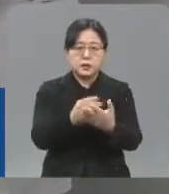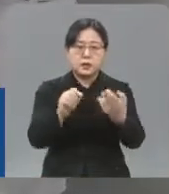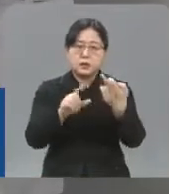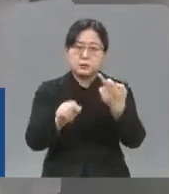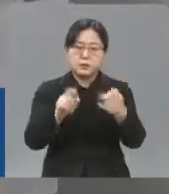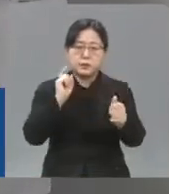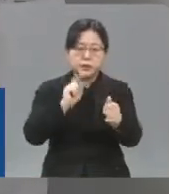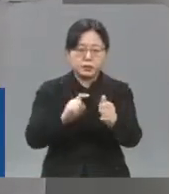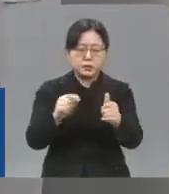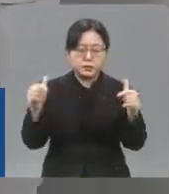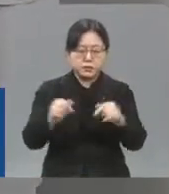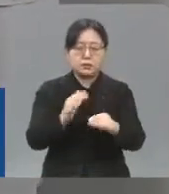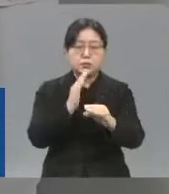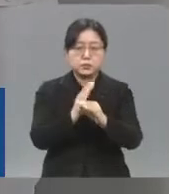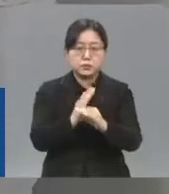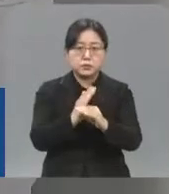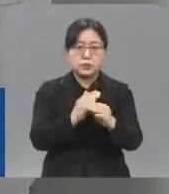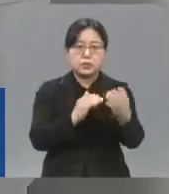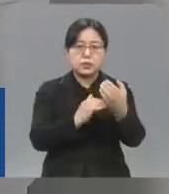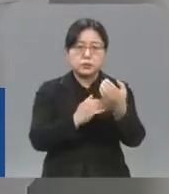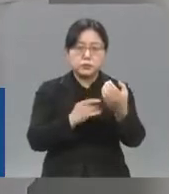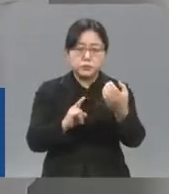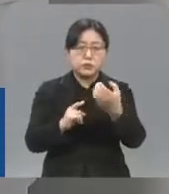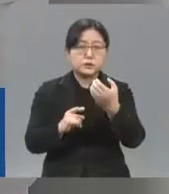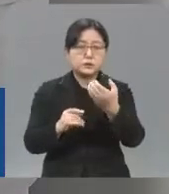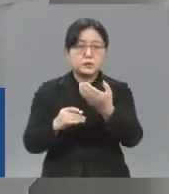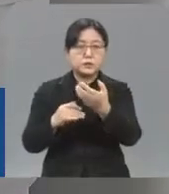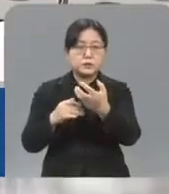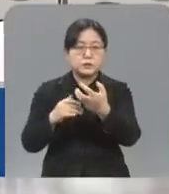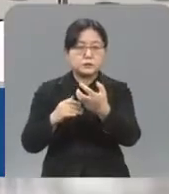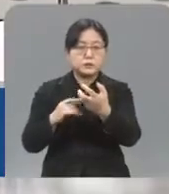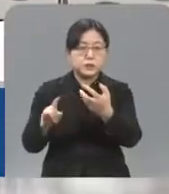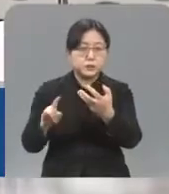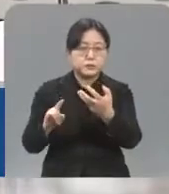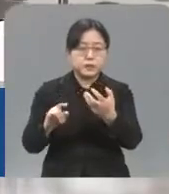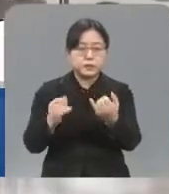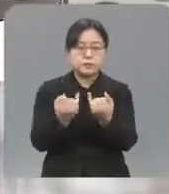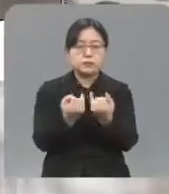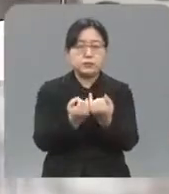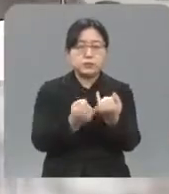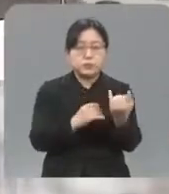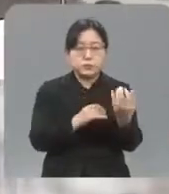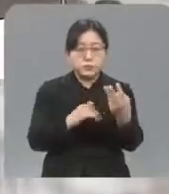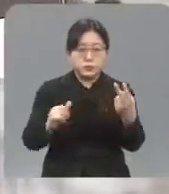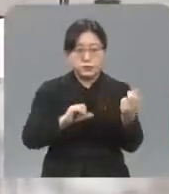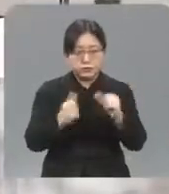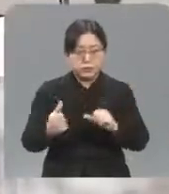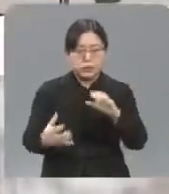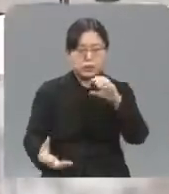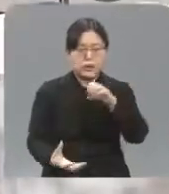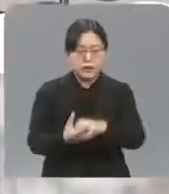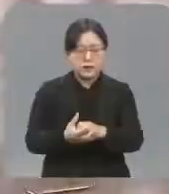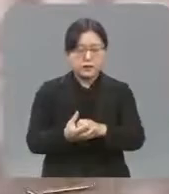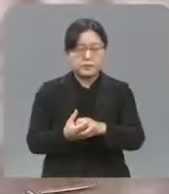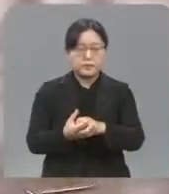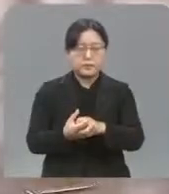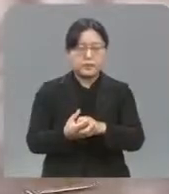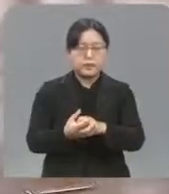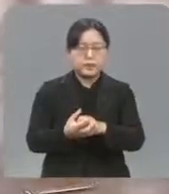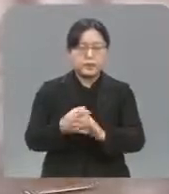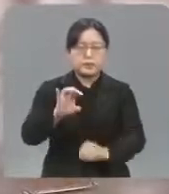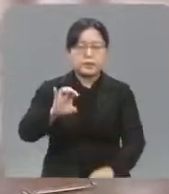지난달 확진돼 치료를 받던 90대와 80대 여성 2명이 숨지면서 광주 코로나19 누적 사망자는